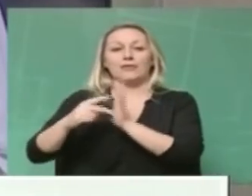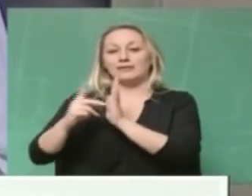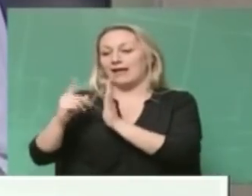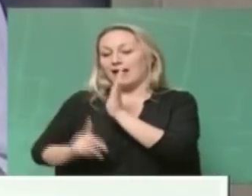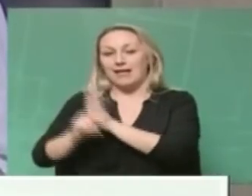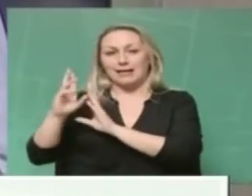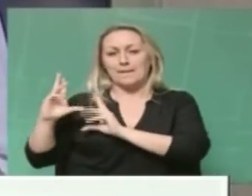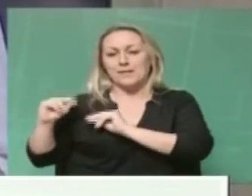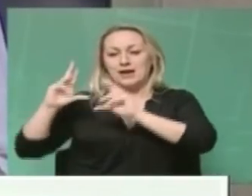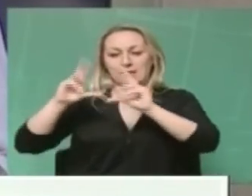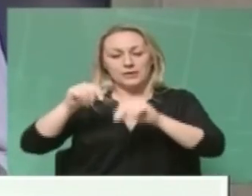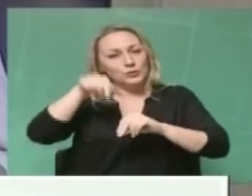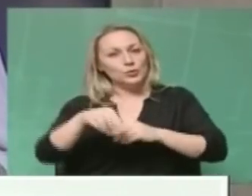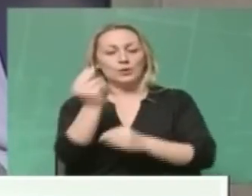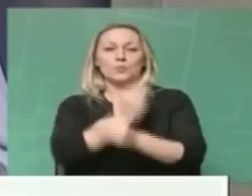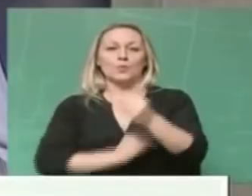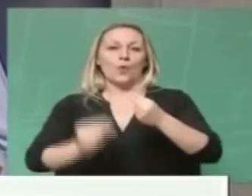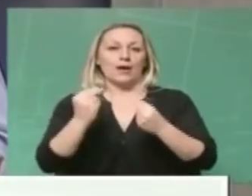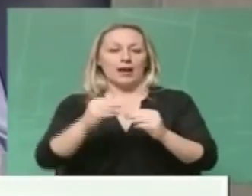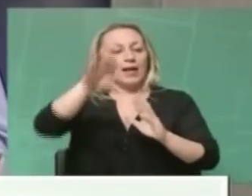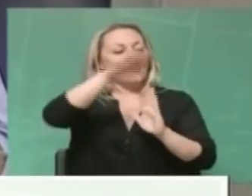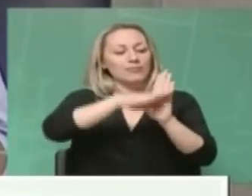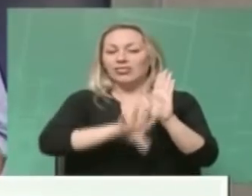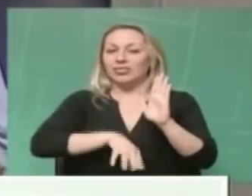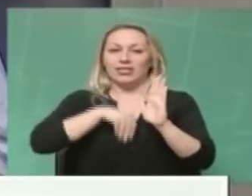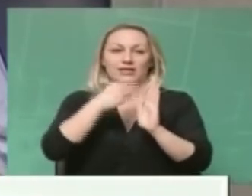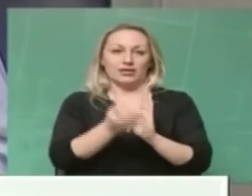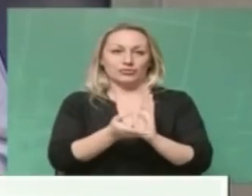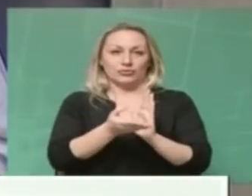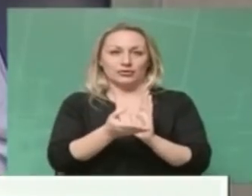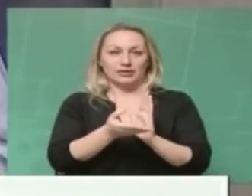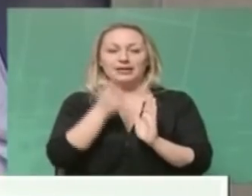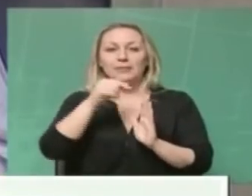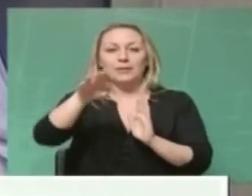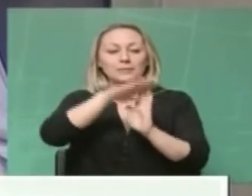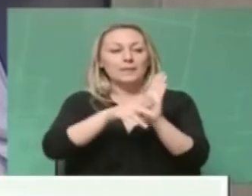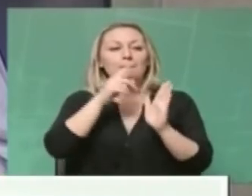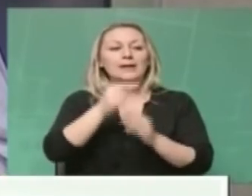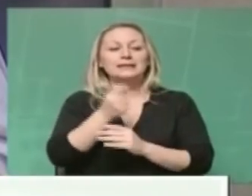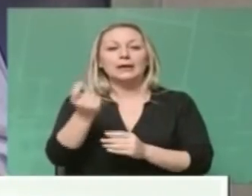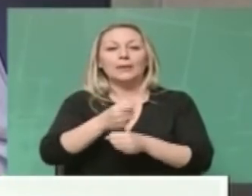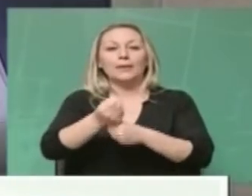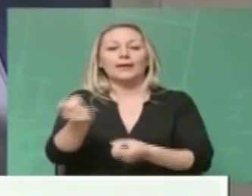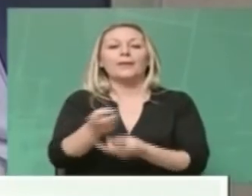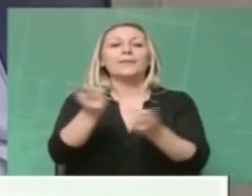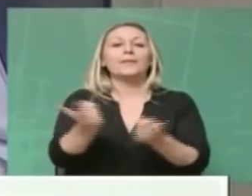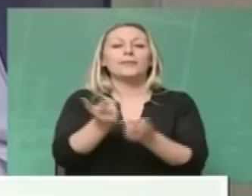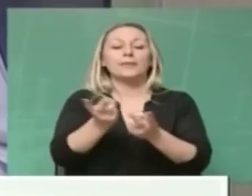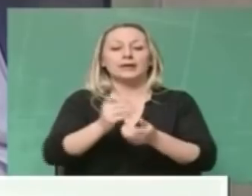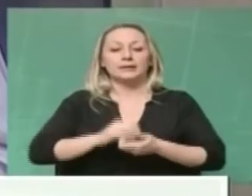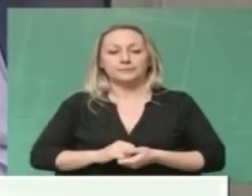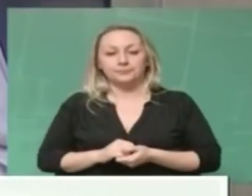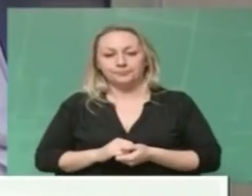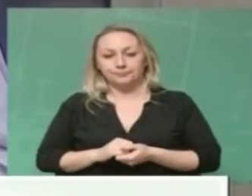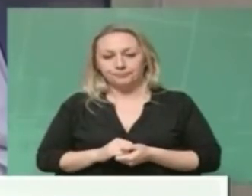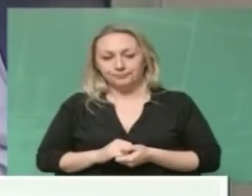ήταν πολύ καλύτερα και δεν θα χρειαζόταν αυτά τα προγράμματα τα οποία, επαναλαμβάνω, είναι ασπιρίνες. Λοιπόν, συνάδελφοι, τώρα, η